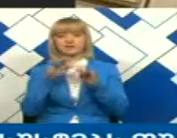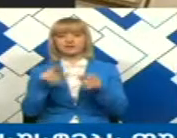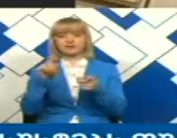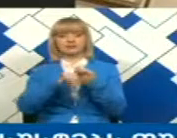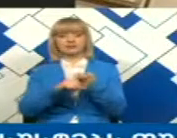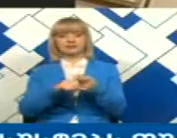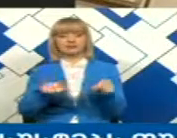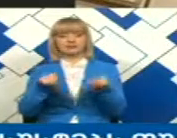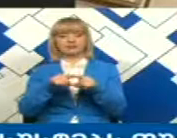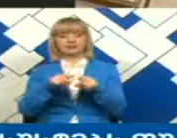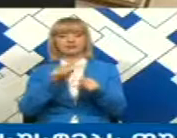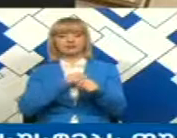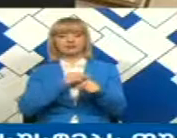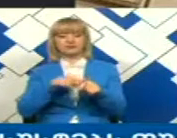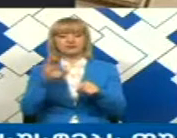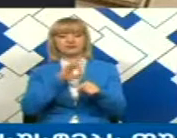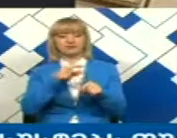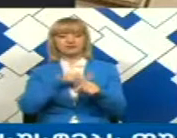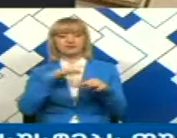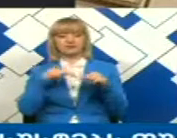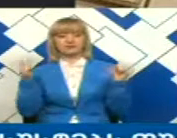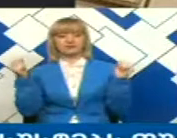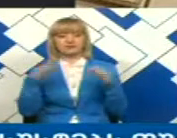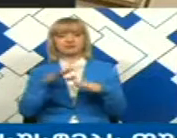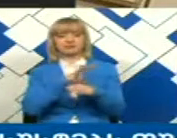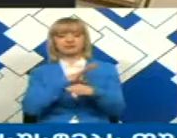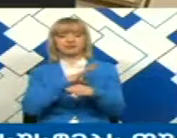da am funktsiis shesasrobat parlamenti unda sheikribos.